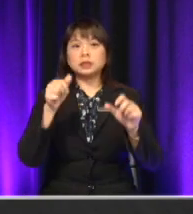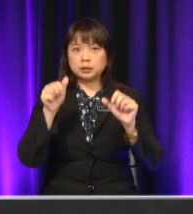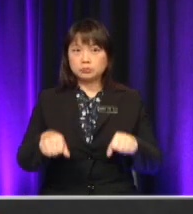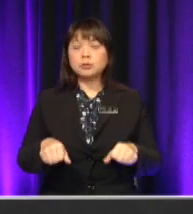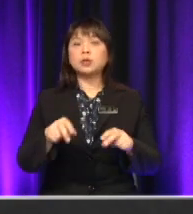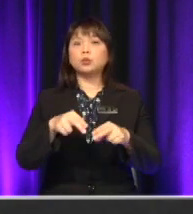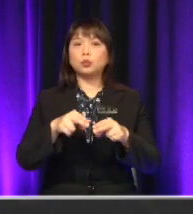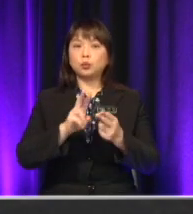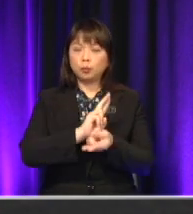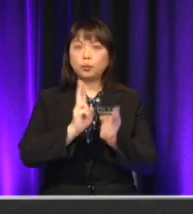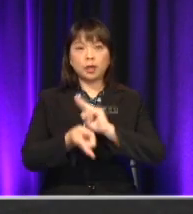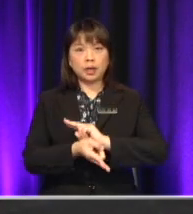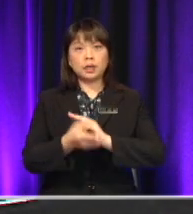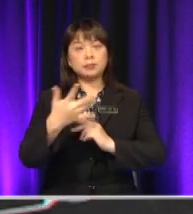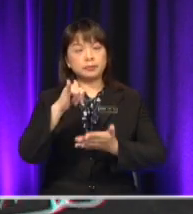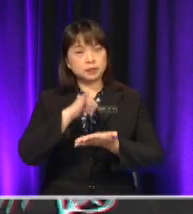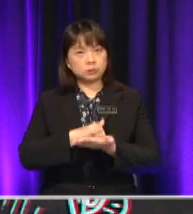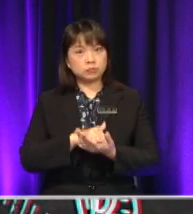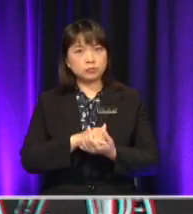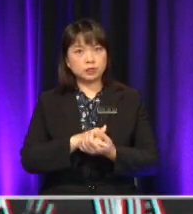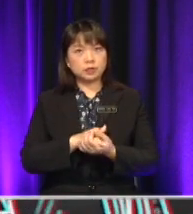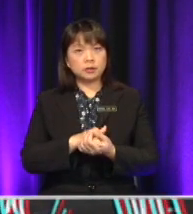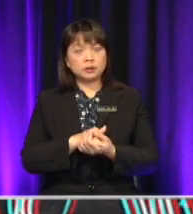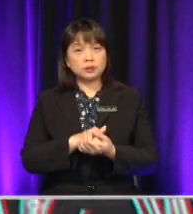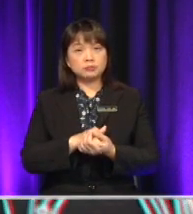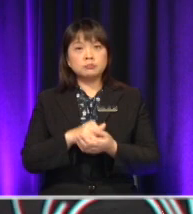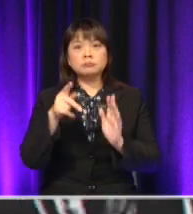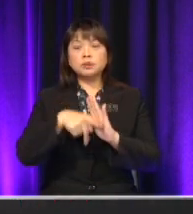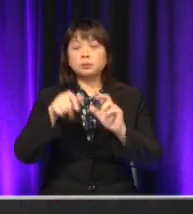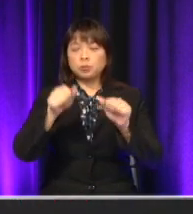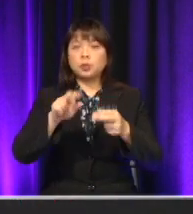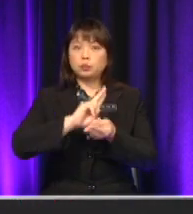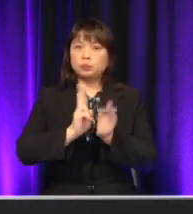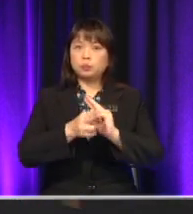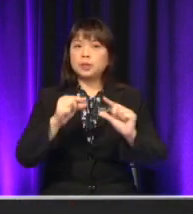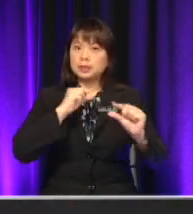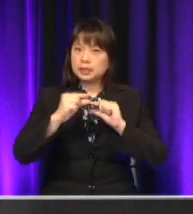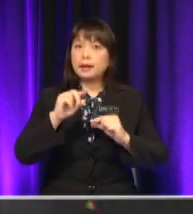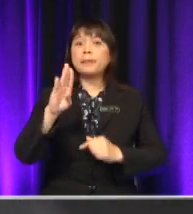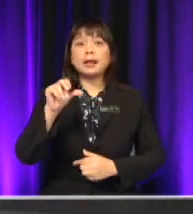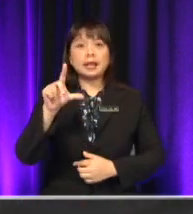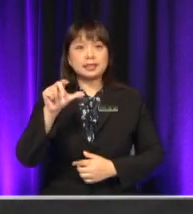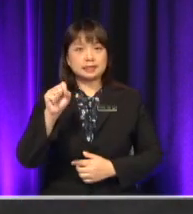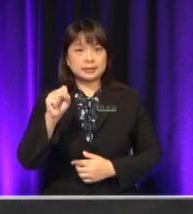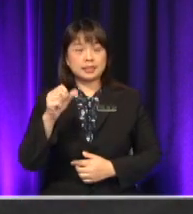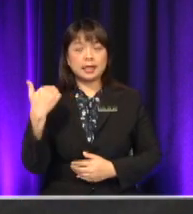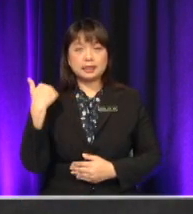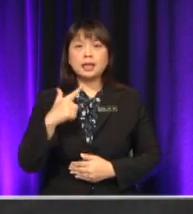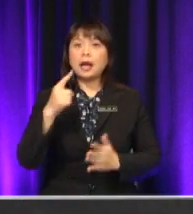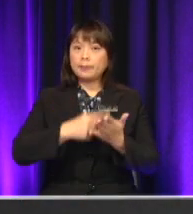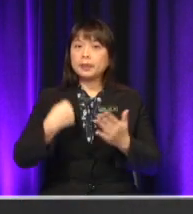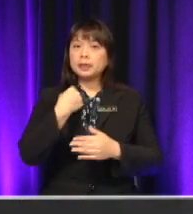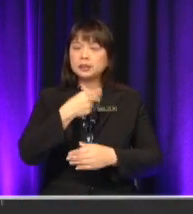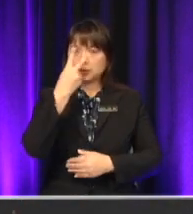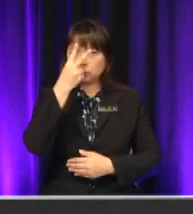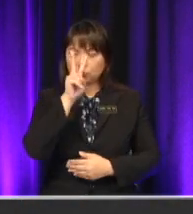ukur. Pemboleh ubah yang kedua ialah pemboleh ubah bergerak balas. Pemboleh ubah bergerak balas ialah apa yang kita